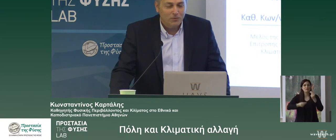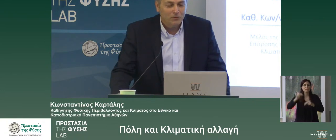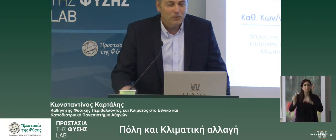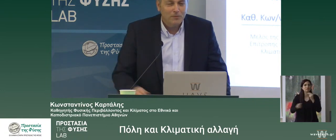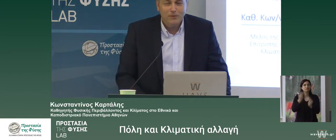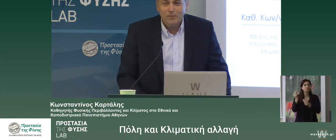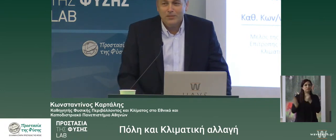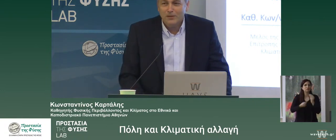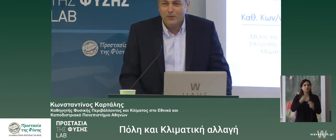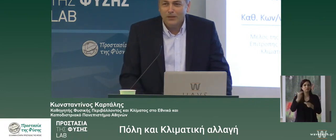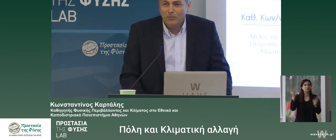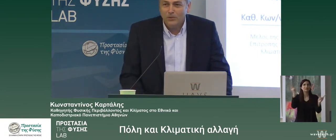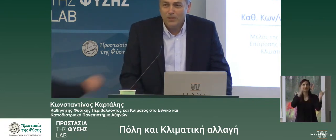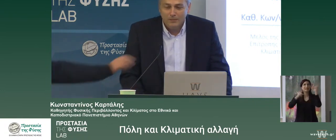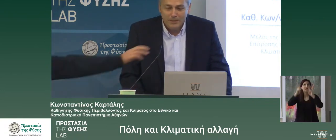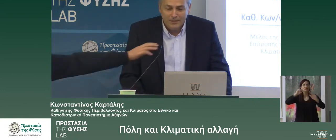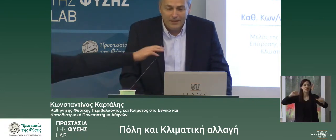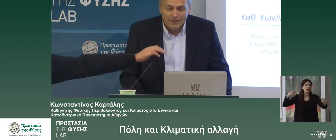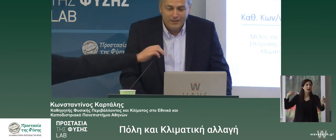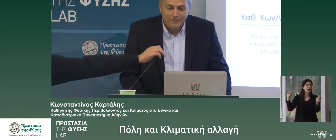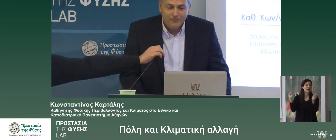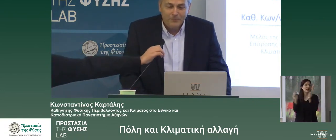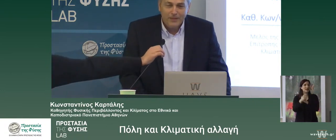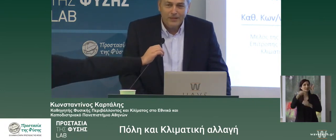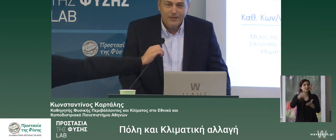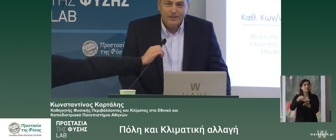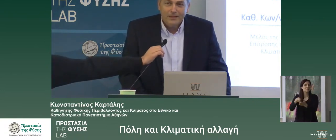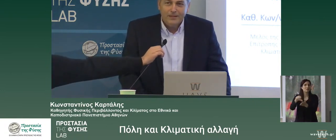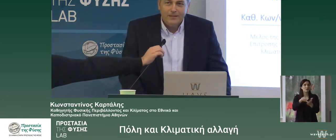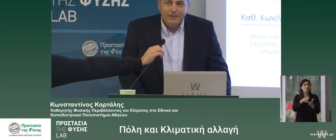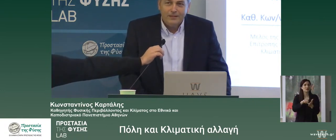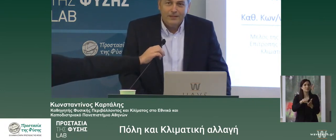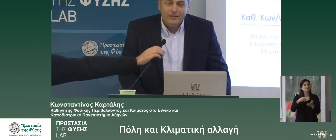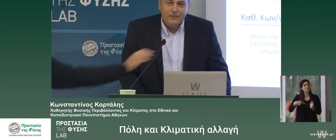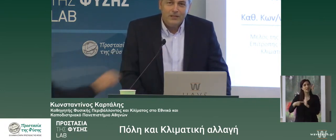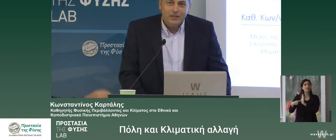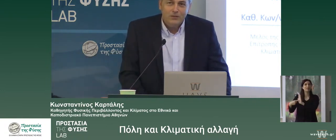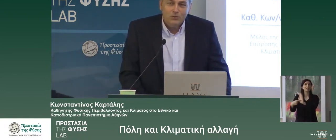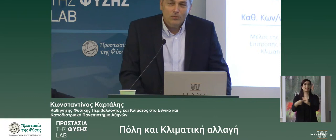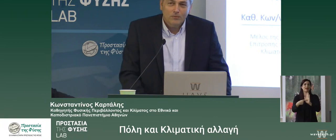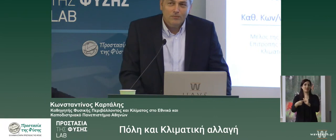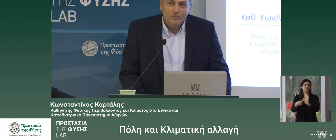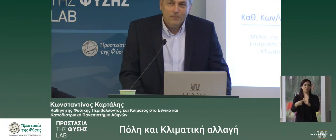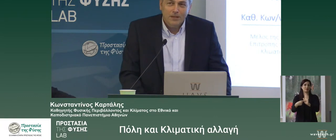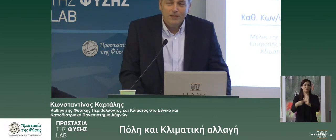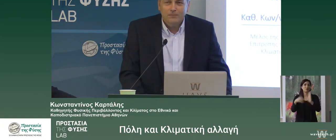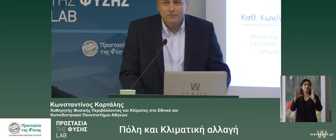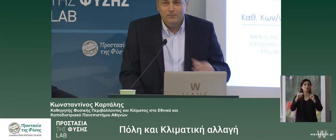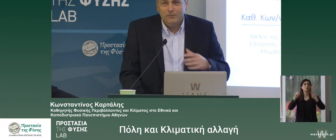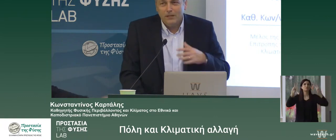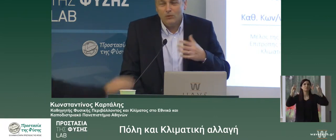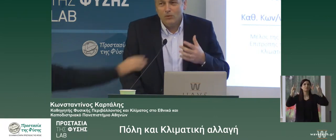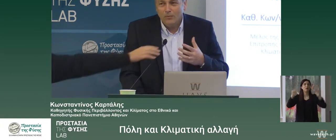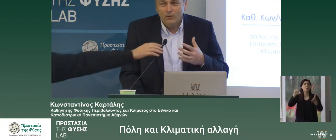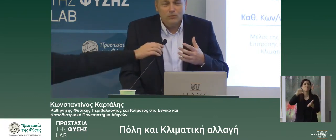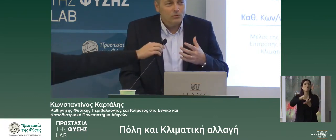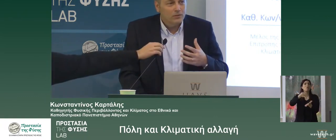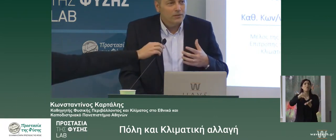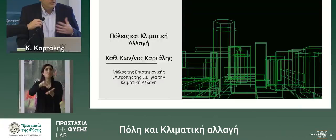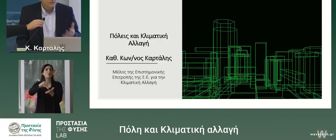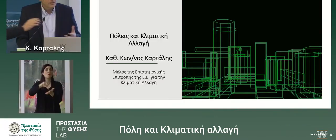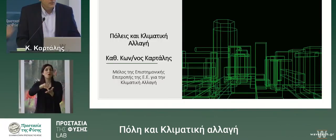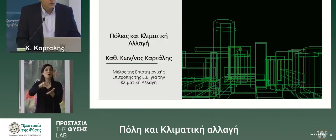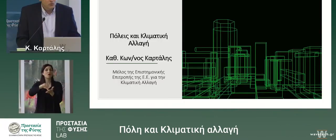Θα ασχοληθώ με αυτό το θέμα που βλέπετε στη διαφάνεια, πόλης και κλιματική αλλαγή, και θα ξεκινήσω με μια